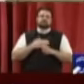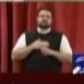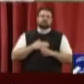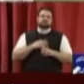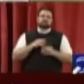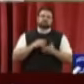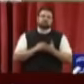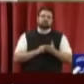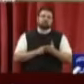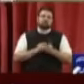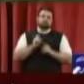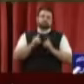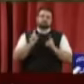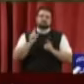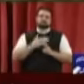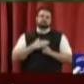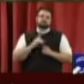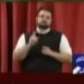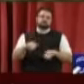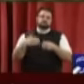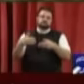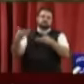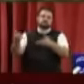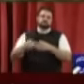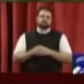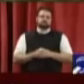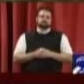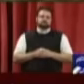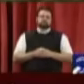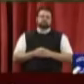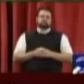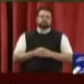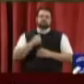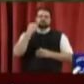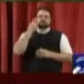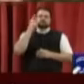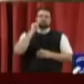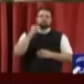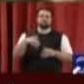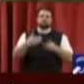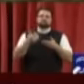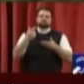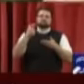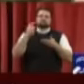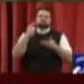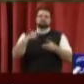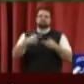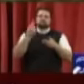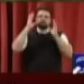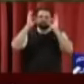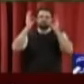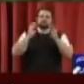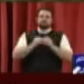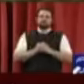cum? Păi asta e. În momentul în care omul ți-a dat un dar, atât a putut el. Cu roata cu tare sau cu piciorul cu tare. Nu, asta este.